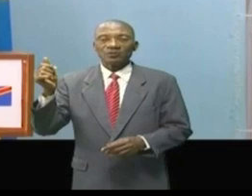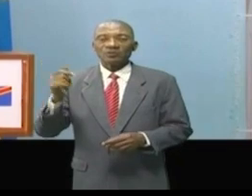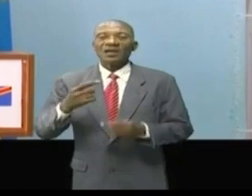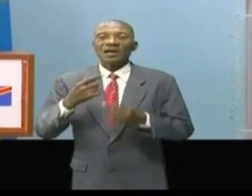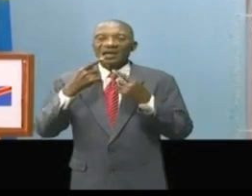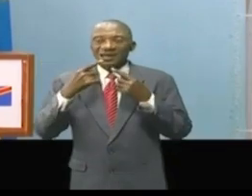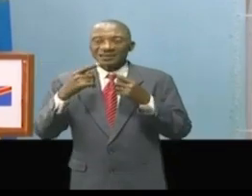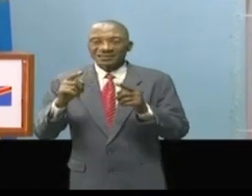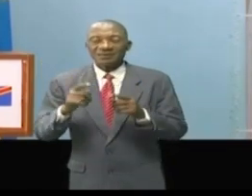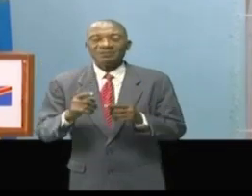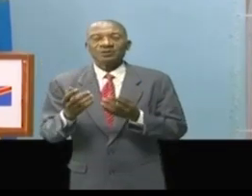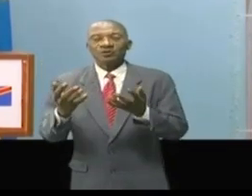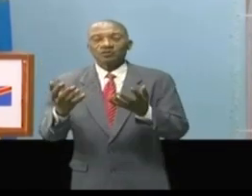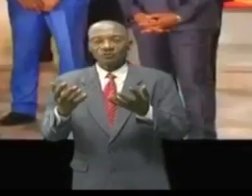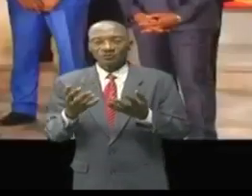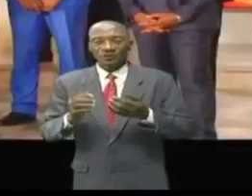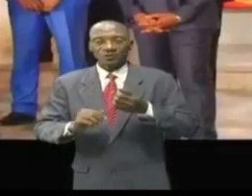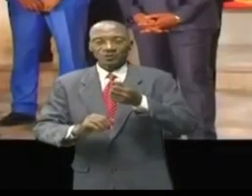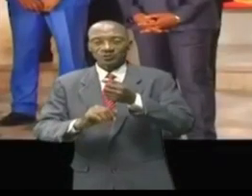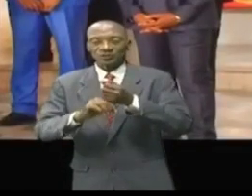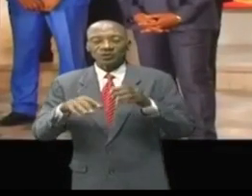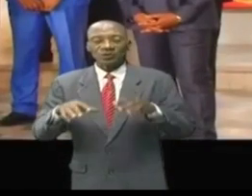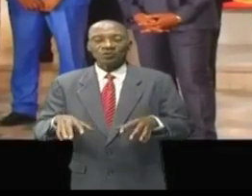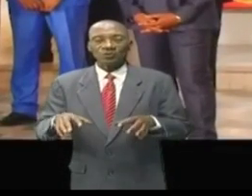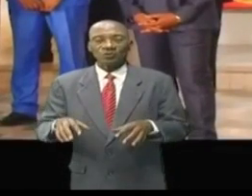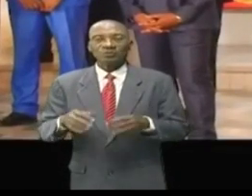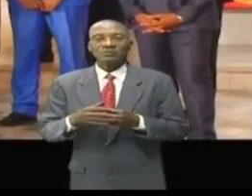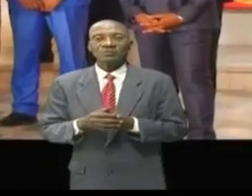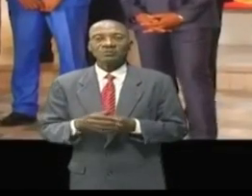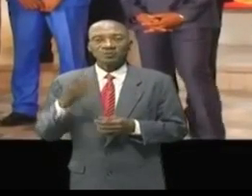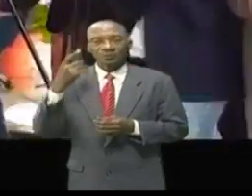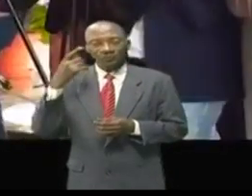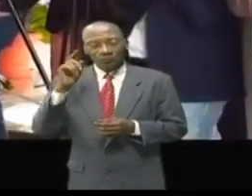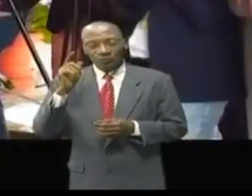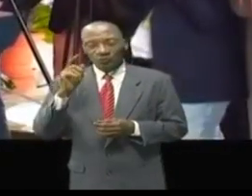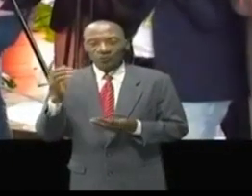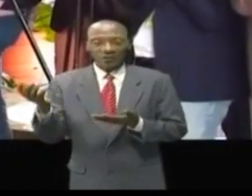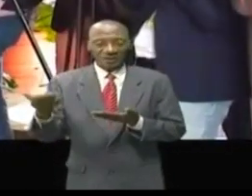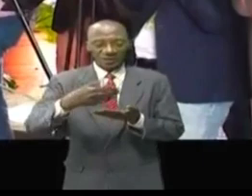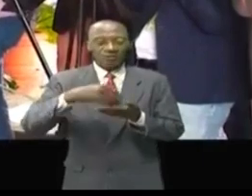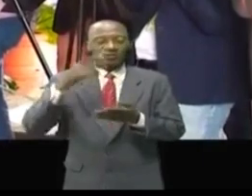vouloir aider le Congo à retrouver le chemin de